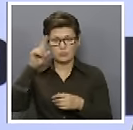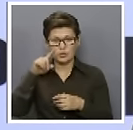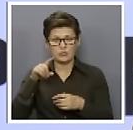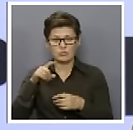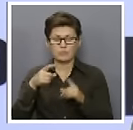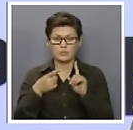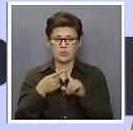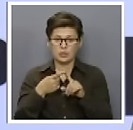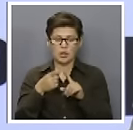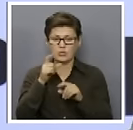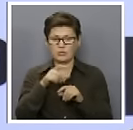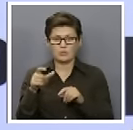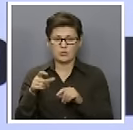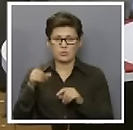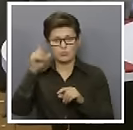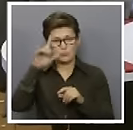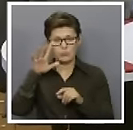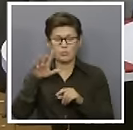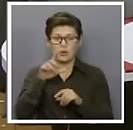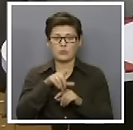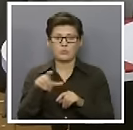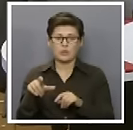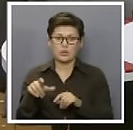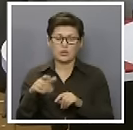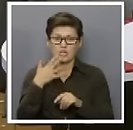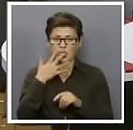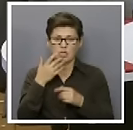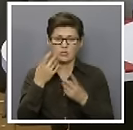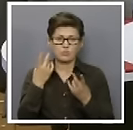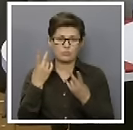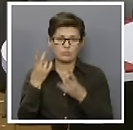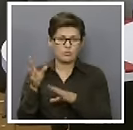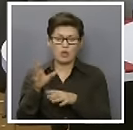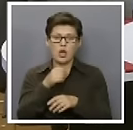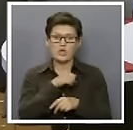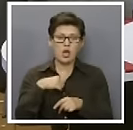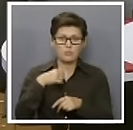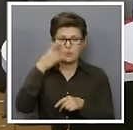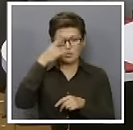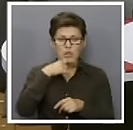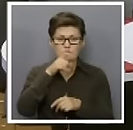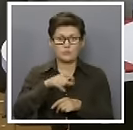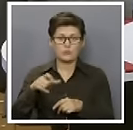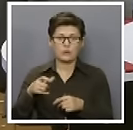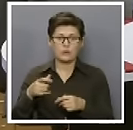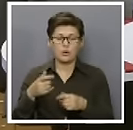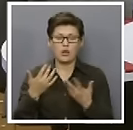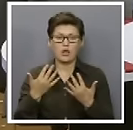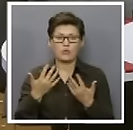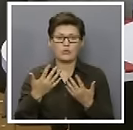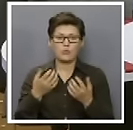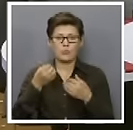таниды. Адамдарымыз, азаматтарымыз деп айтайыншы, шетелдіктерді айтпай қояйық. Өзіміздің қазақстандық азаматтар бізде